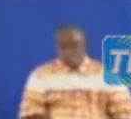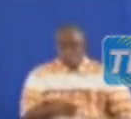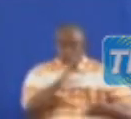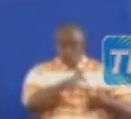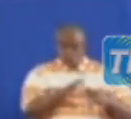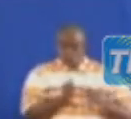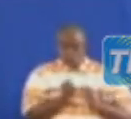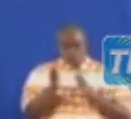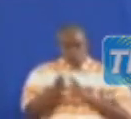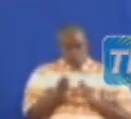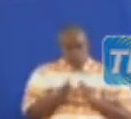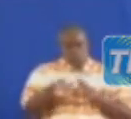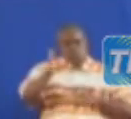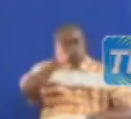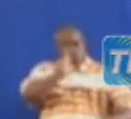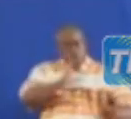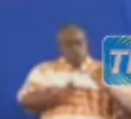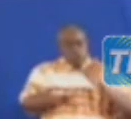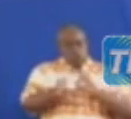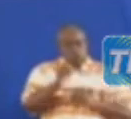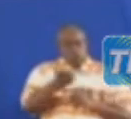ya uchaguzi wa serikali za mitaa kwenye vijiji